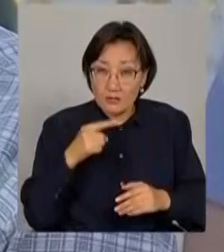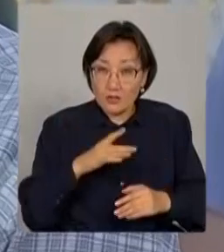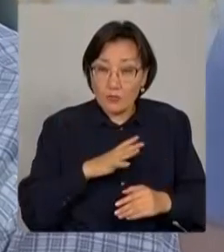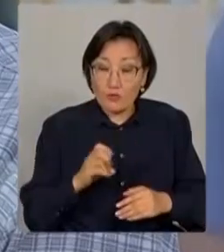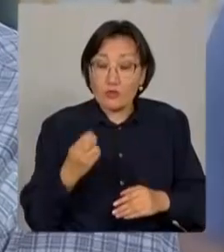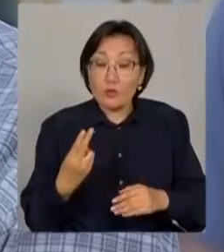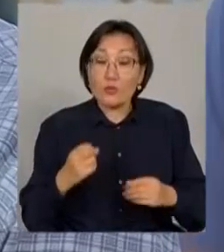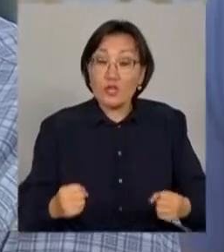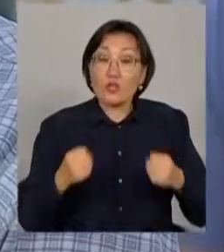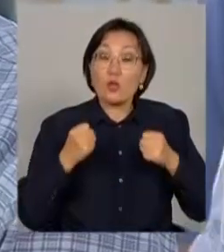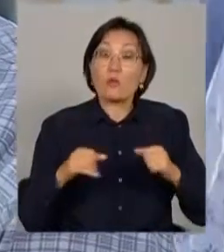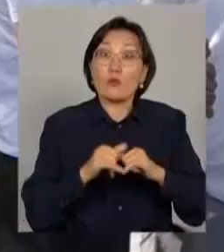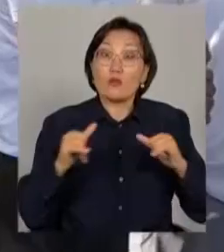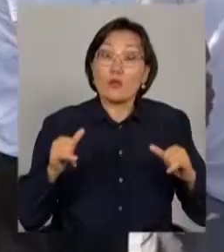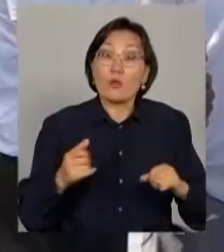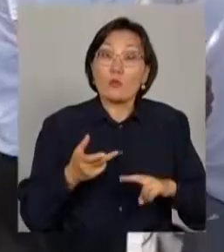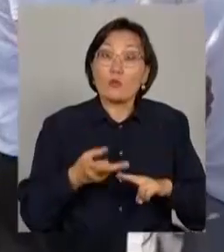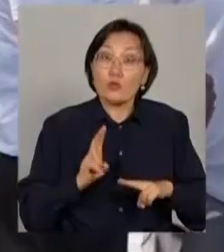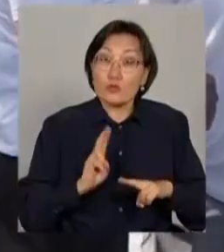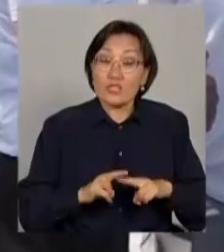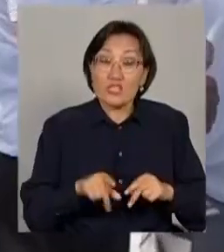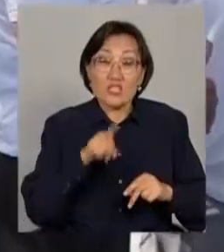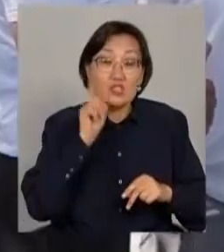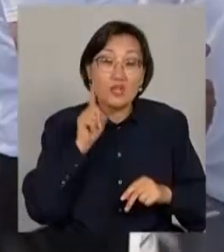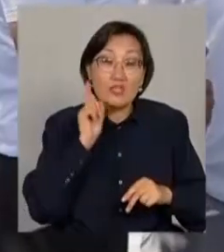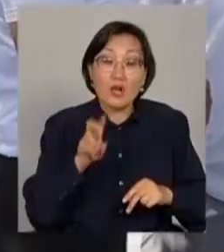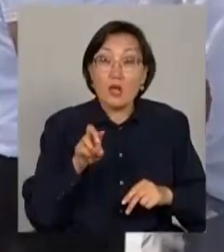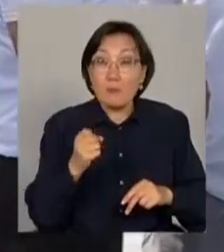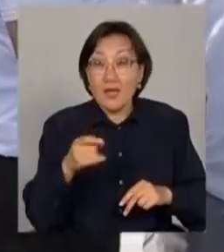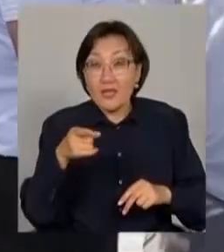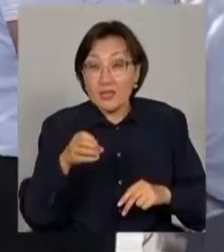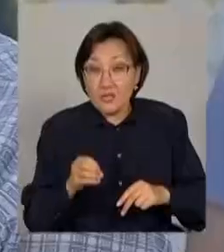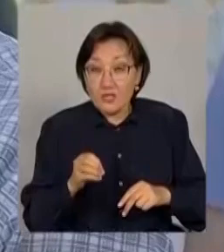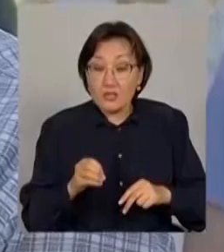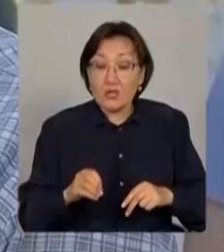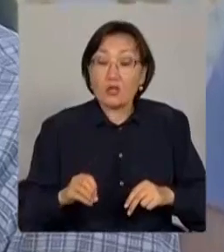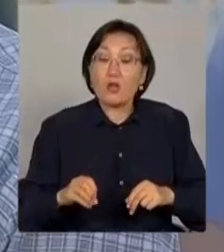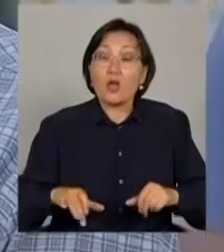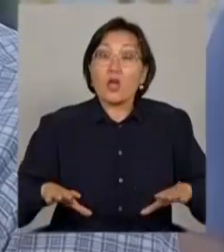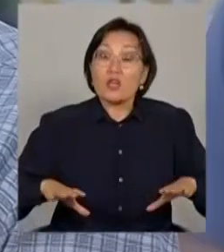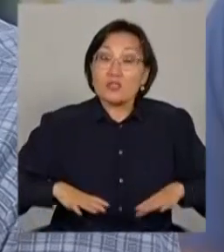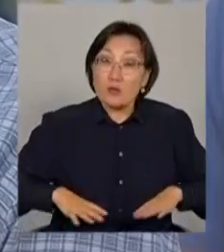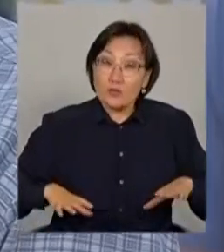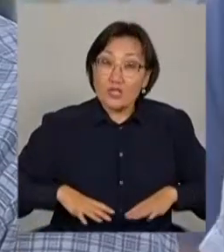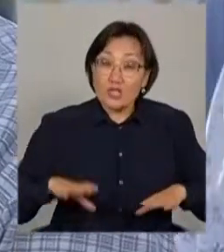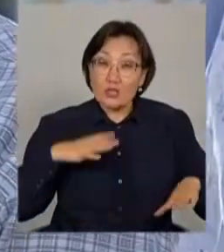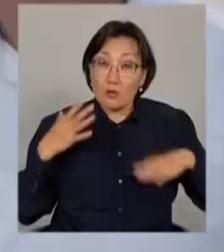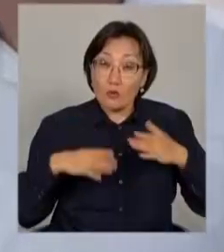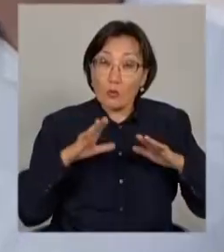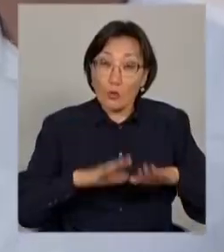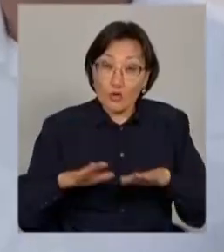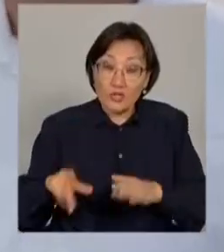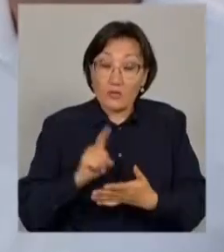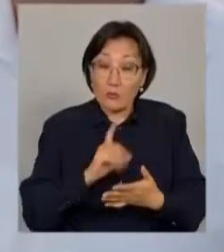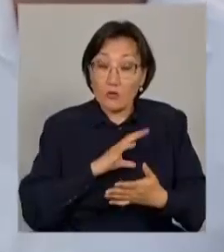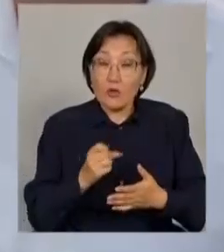Ұлттық спорттың дамуына бірден бір себепкер жастарды бәйге тарту үшін бірінші атша бар алаң салыну керек. Табанымыздан тосып жүрдік шындығына келгенде. Бәлінбей